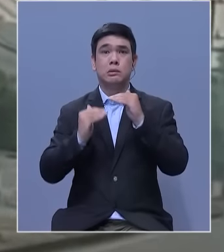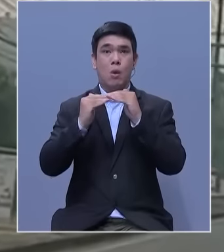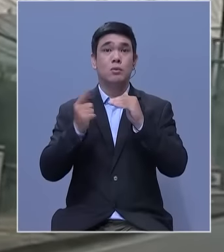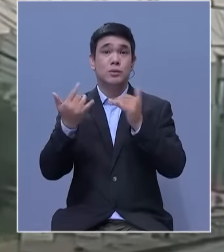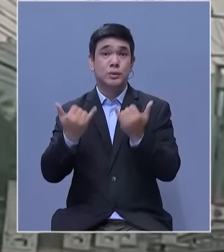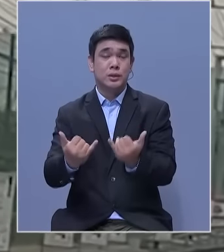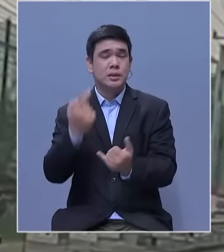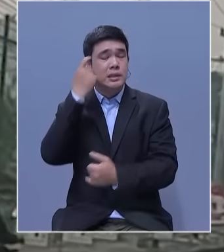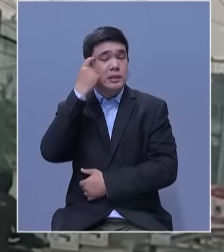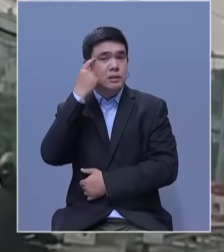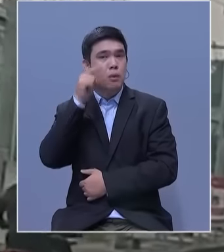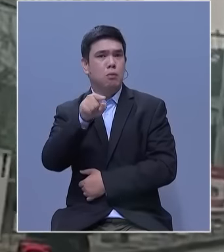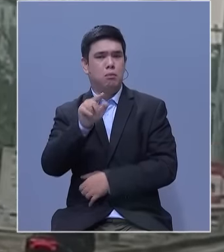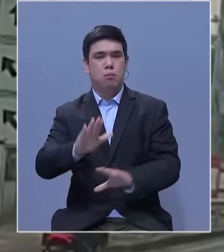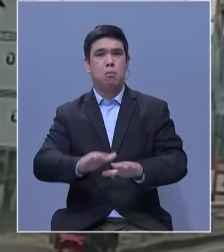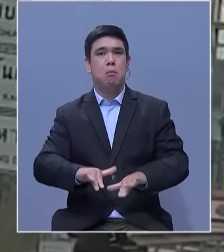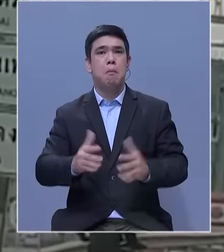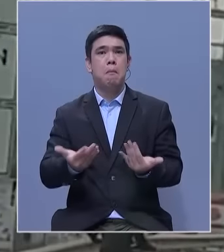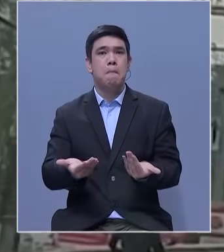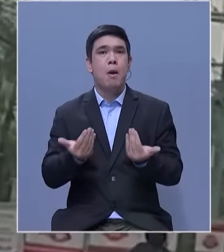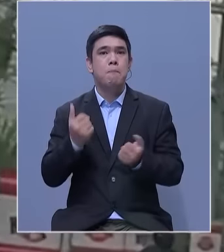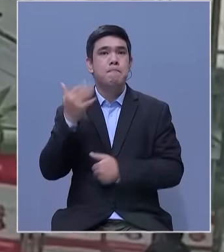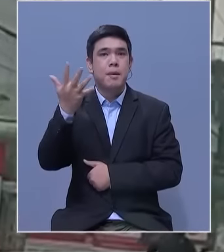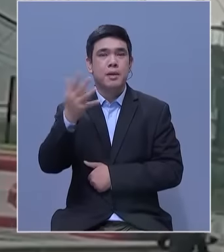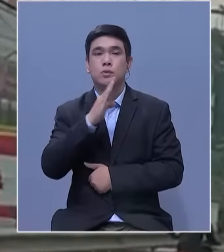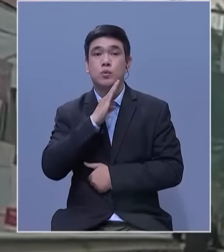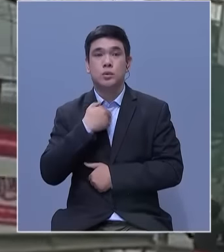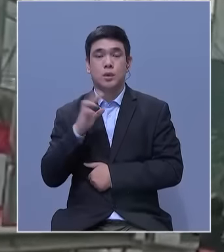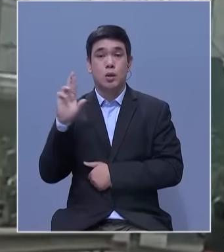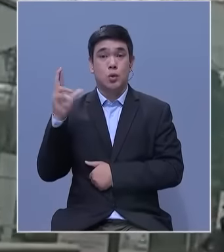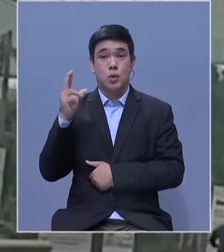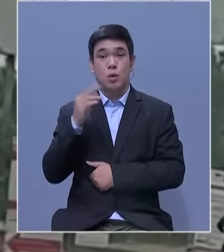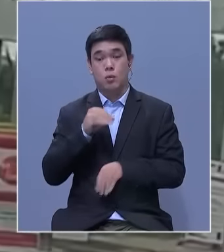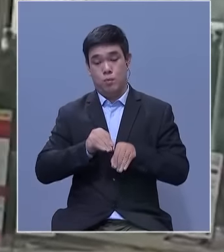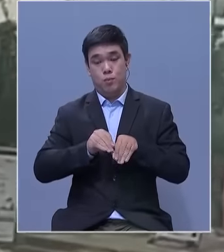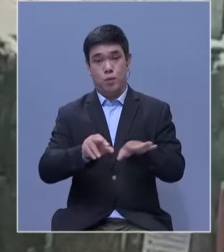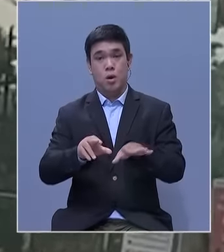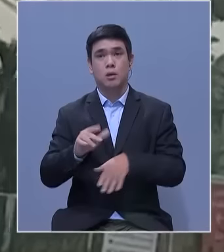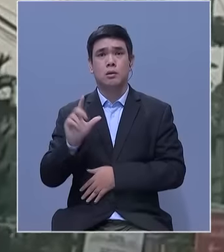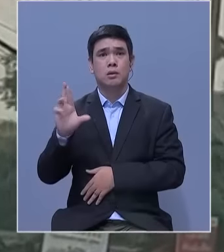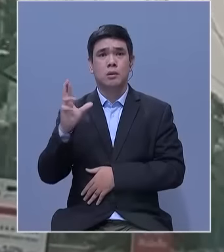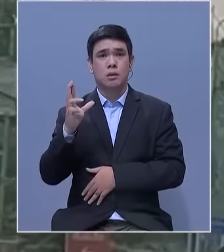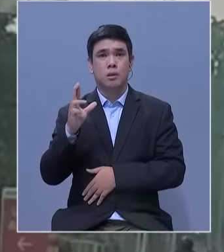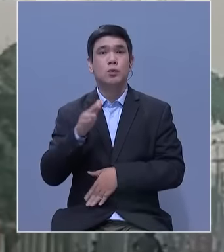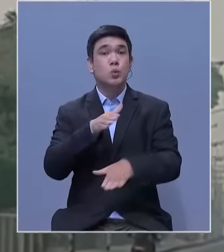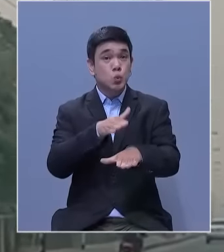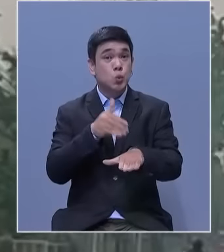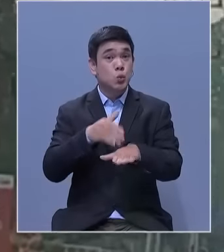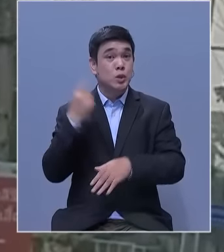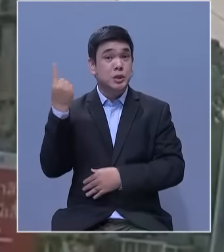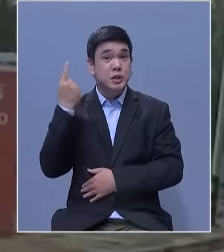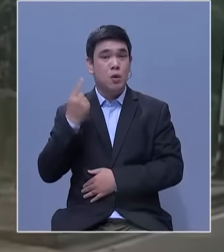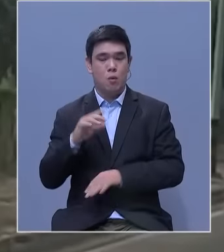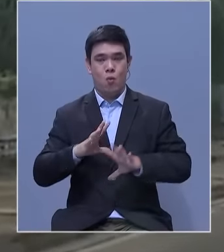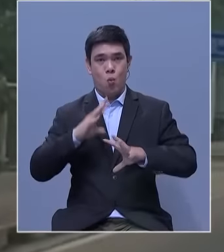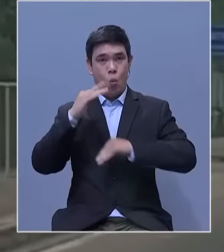องแล้วก็ยังไม่มีท่าทีว่าจะคลี่คลายเลยนะครับจนมีผู้ใช้ TikTok เนี่ยไปโพสต์คลิปนี้ลงในแอป TikTok เชิญชวนมาเที่ยวงานมหก